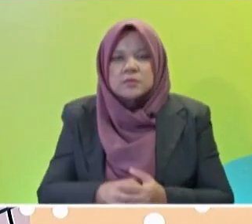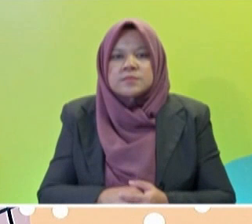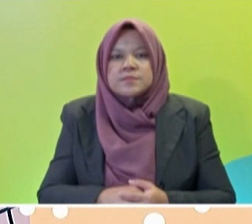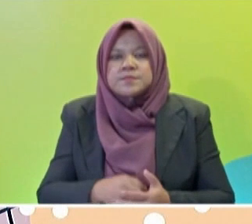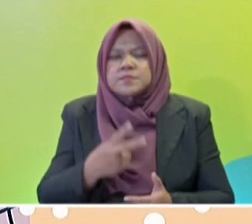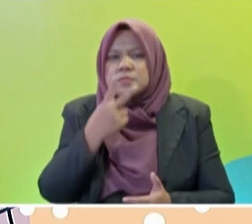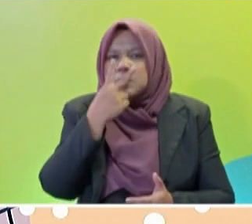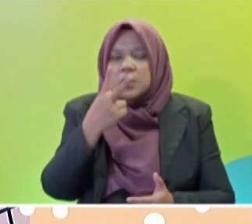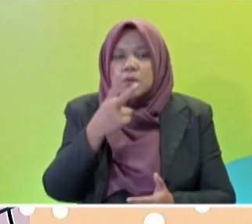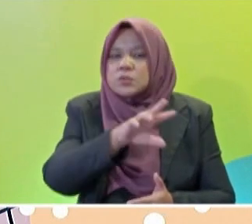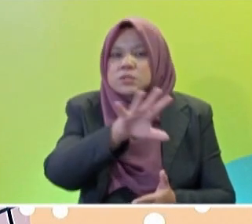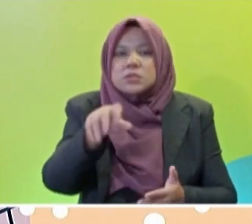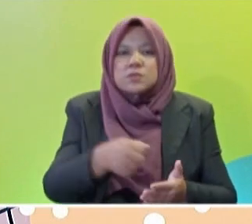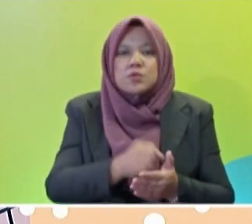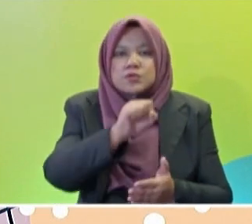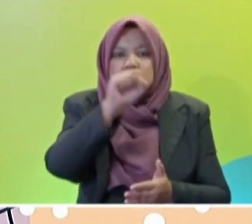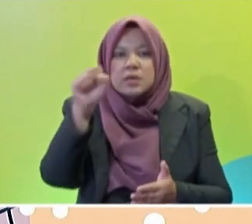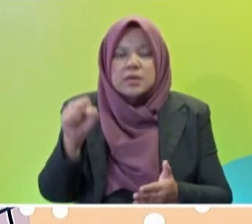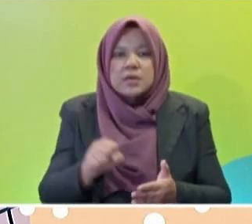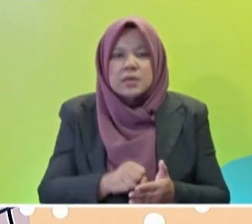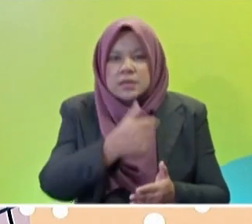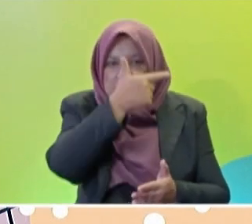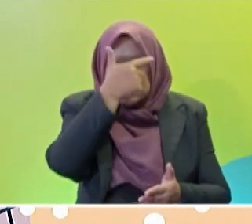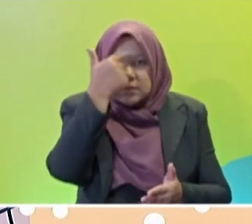semua soal yang terlebih dahulu ya